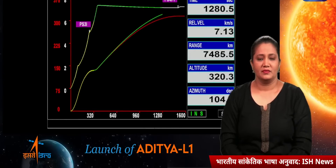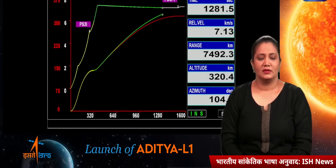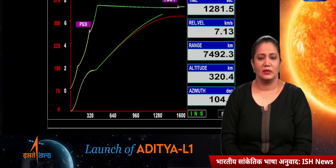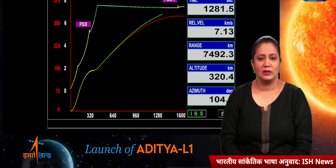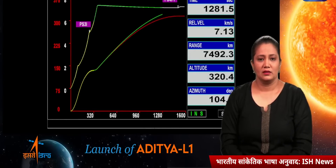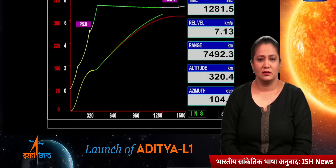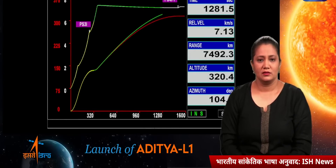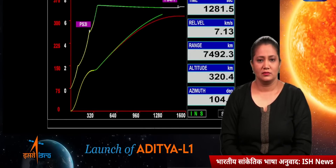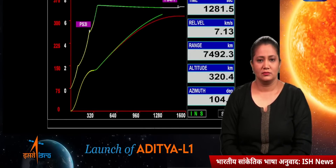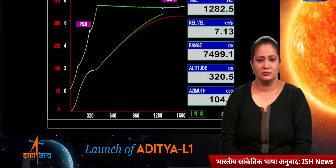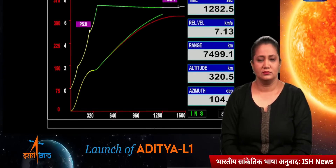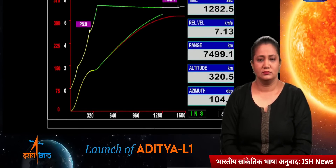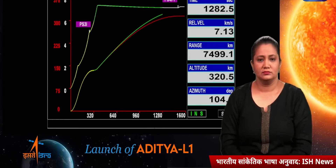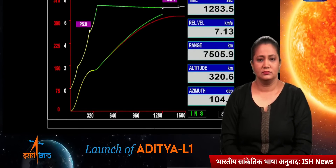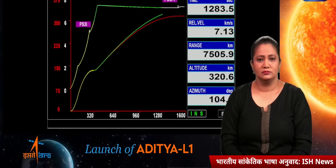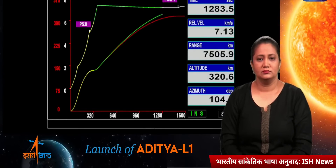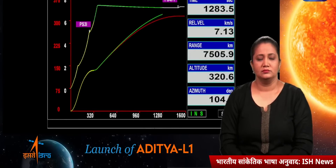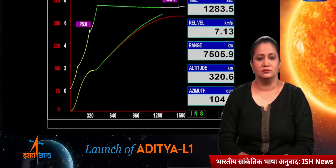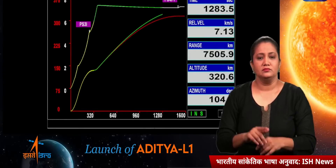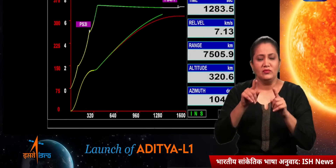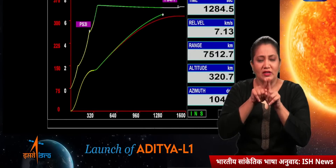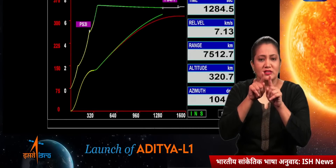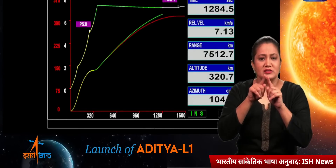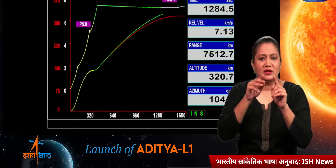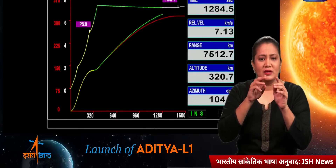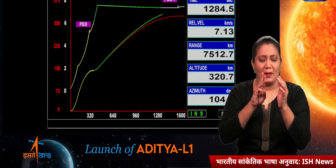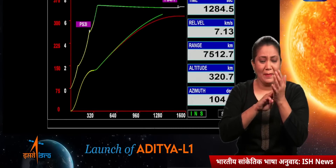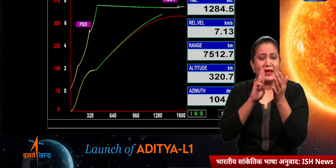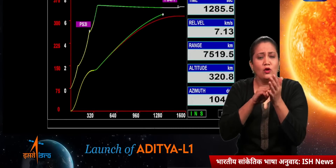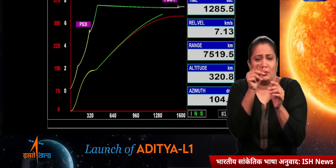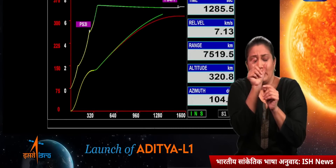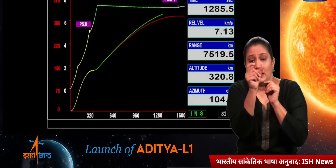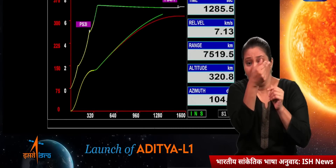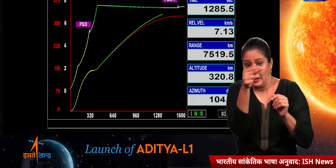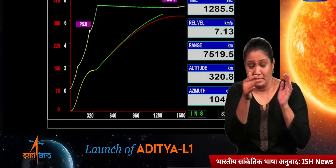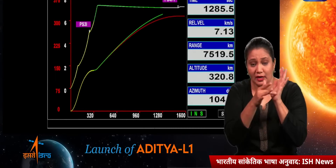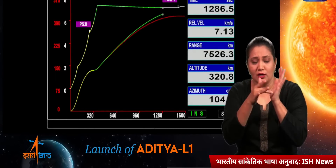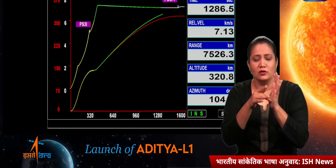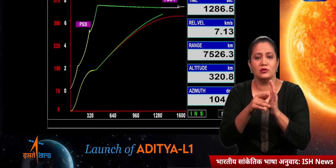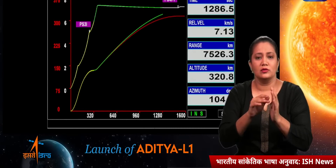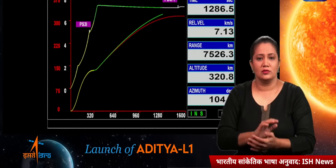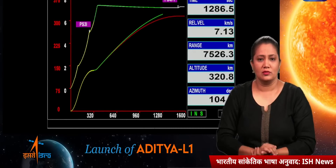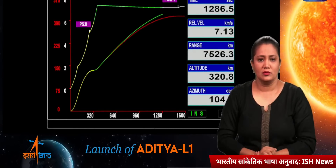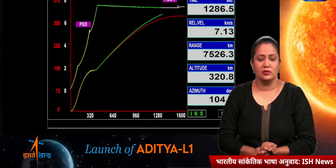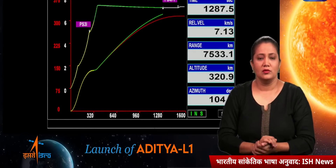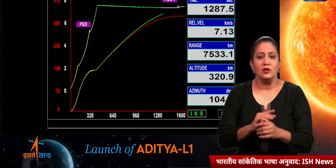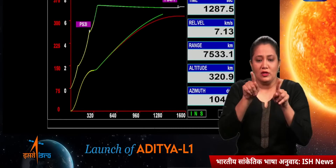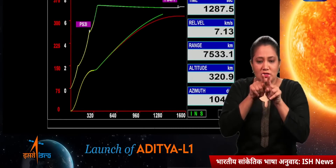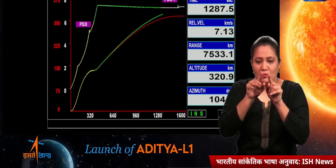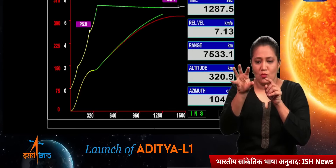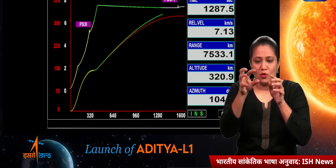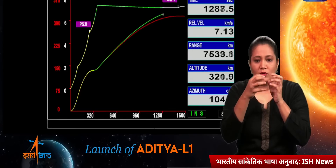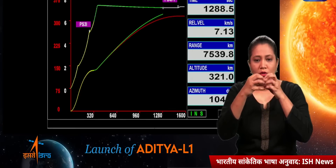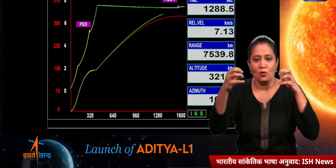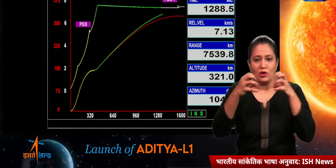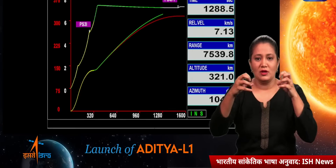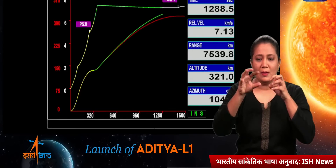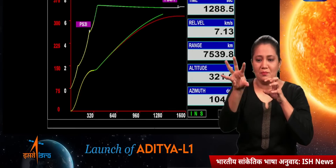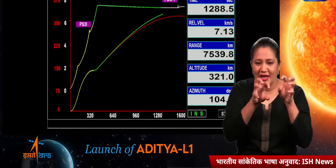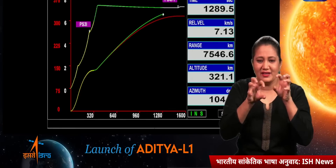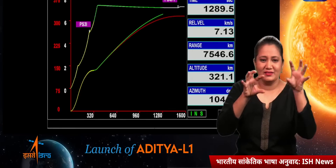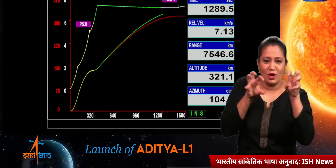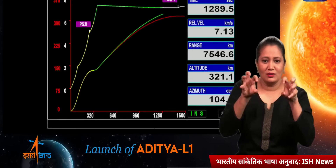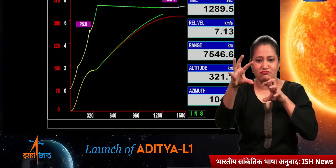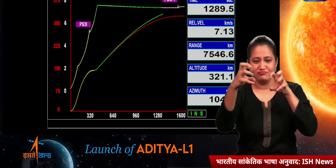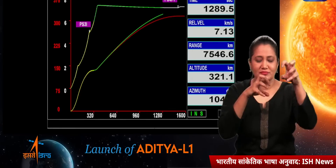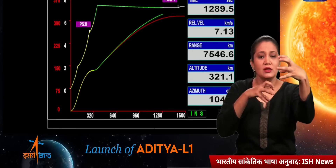एडवांस ट्राइएक्सियल हाई रेजोल्यूशन डिजिटल मैग्नेटोमीटर, इसे त्रिअक्षीय चुंबकीय क्षेत्र की यथास्थिति मापन करने के लिए बनाया